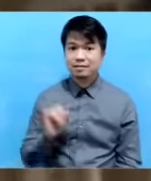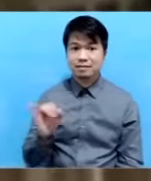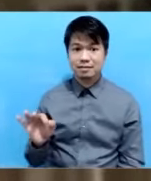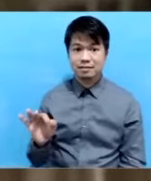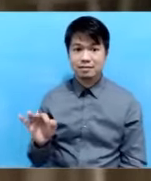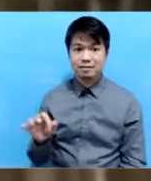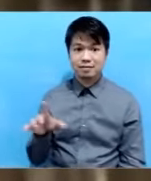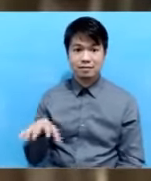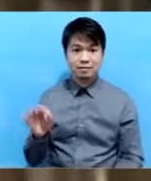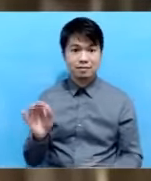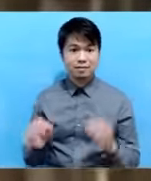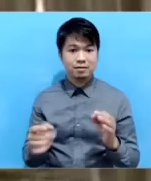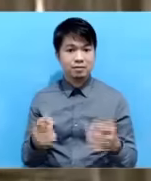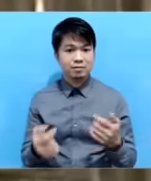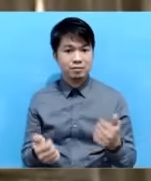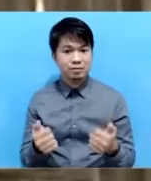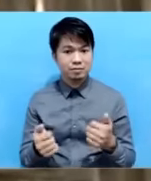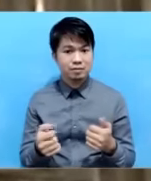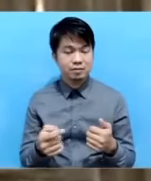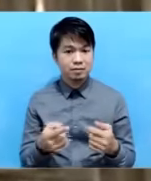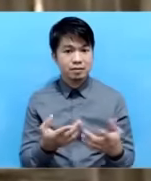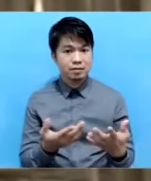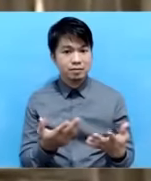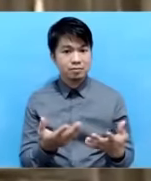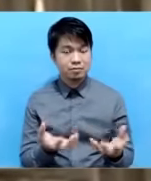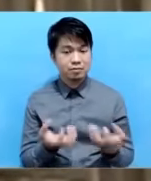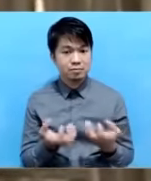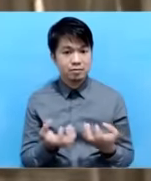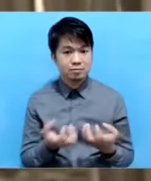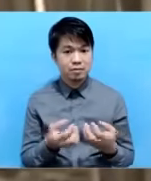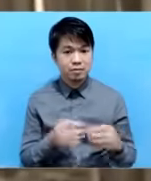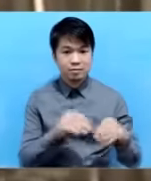Ay, namiroon po ang magsaka. Eh, sige, pakikwento lang po.